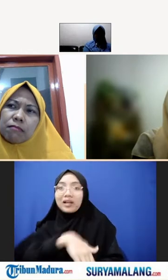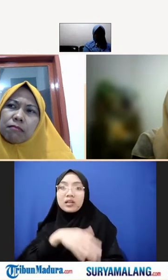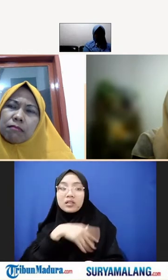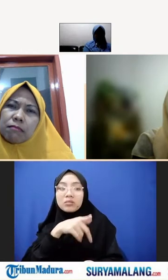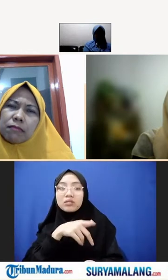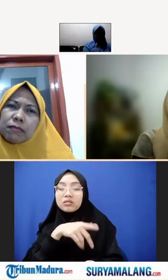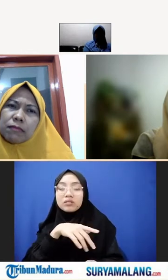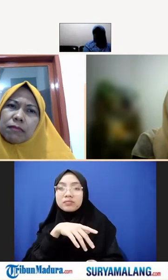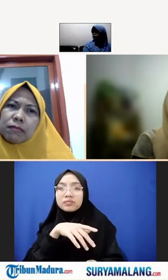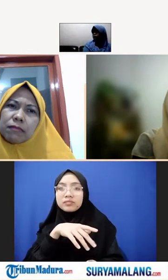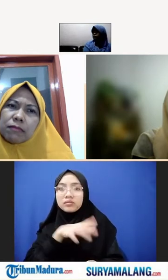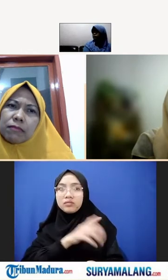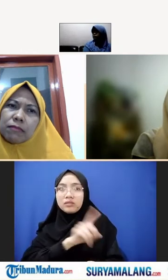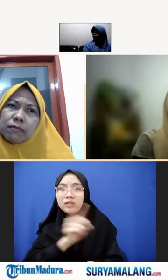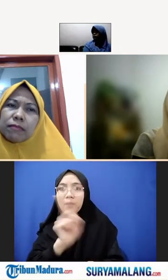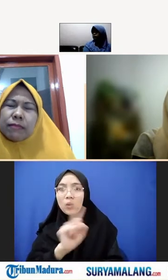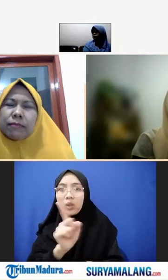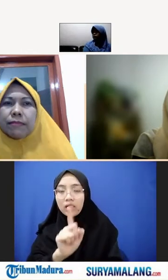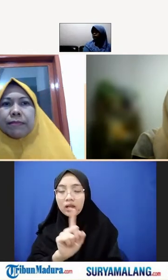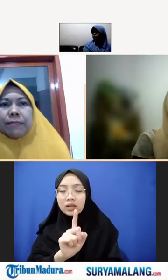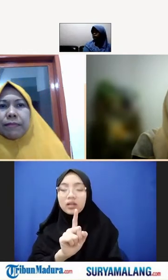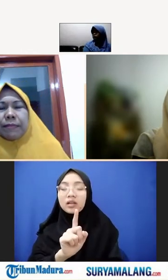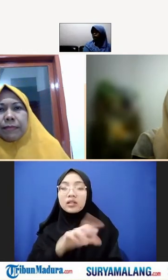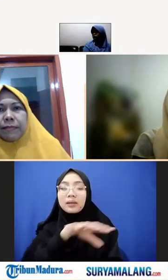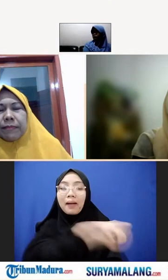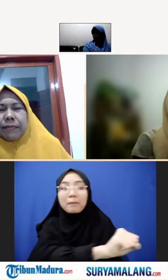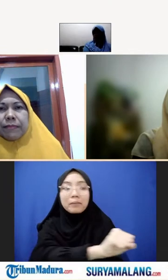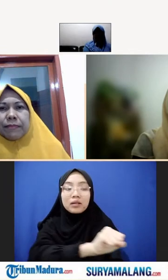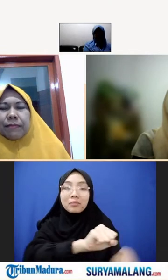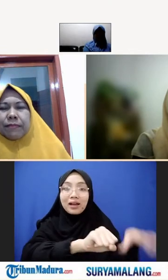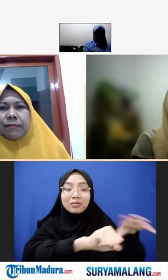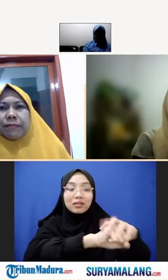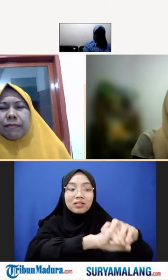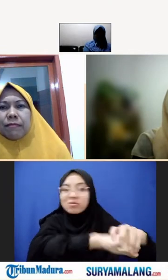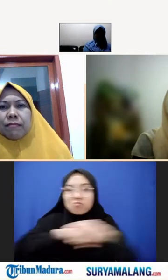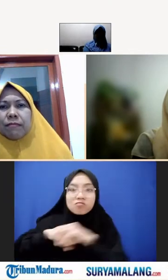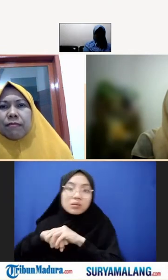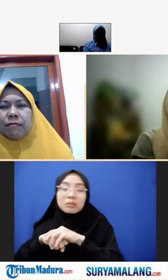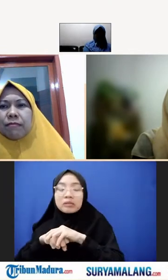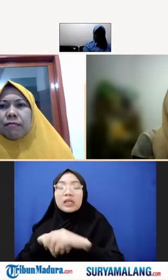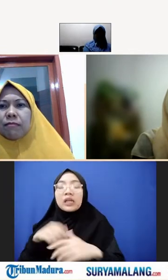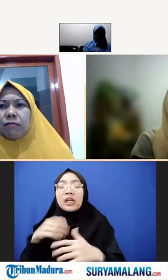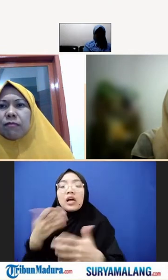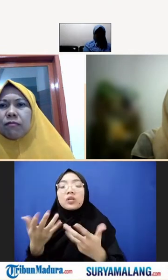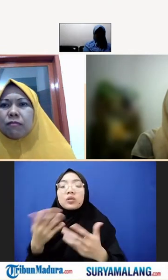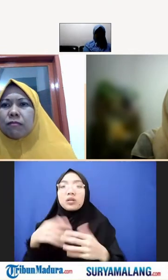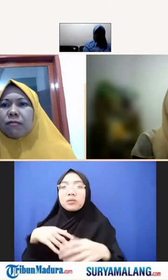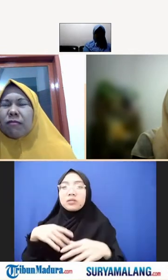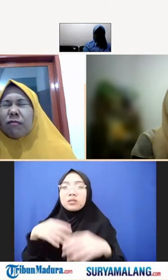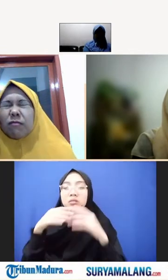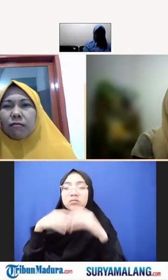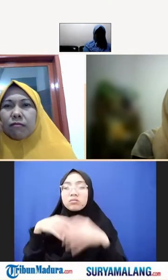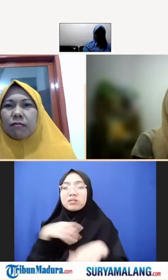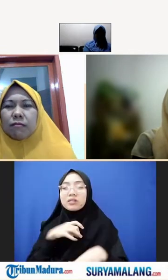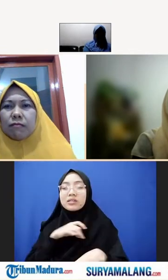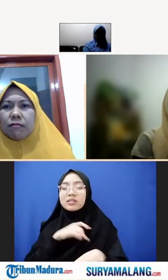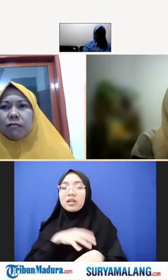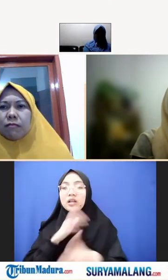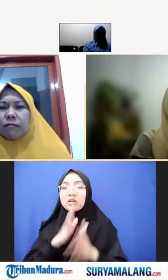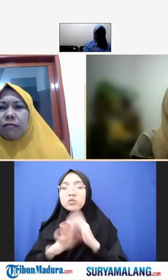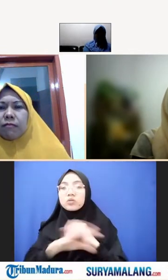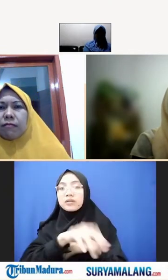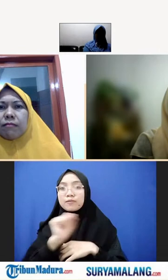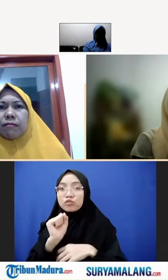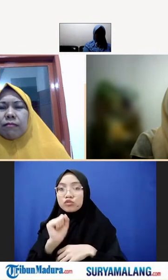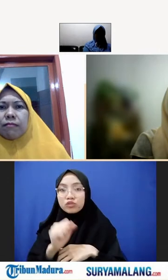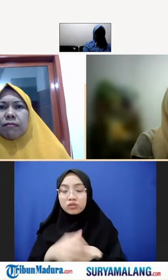sesuatu. Nah, apa yang dipegang, diambil. Walaupun nggak sering ya, mungkin lagi bad moodnya aja nanti dia rebut seperti itu.